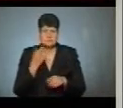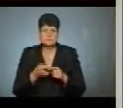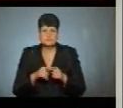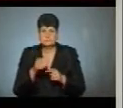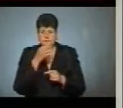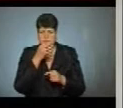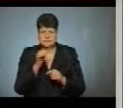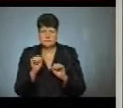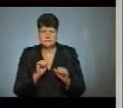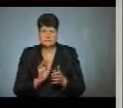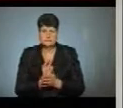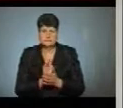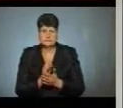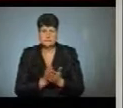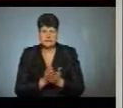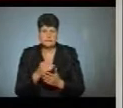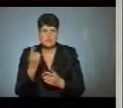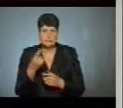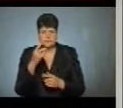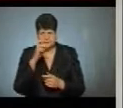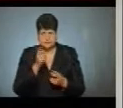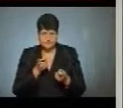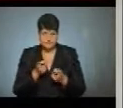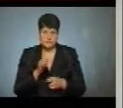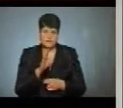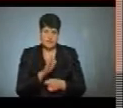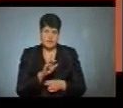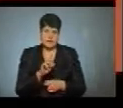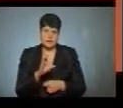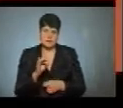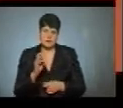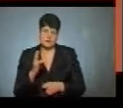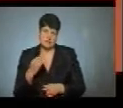повідомив керівник прес-служби облдержадміністрації Василь Ясіновський.